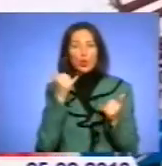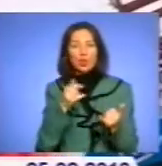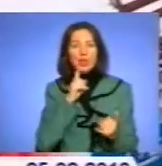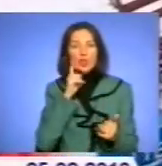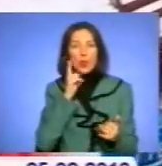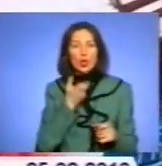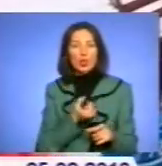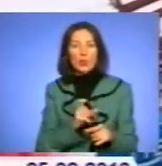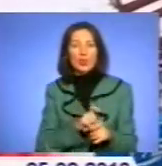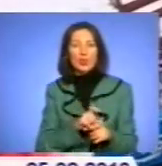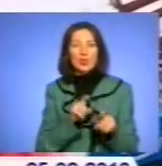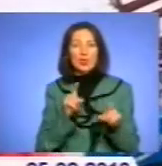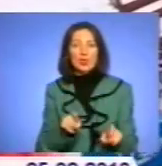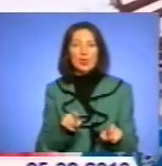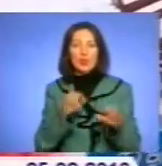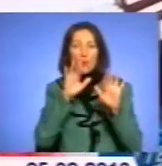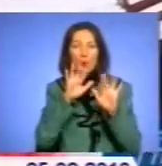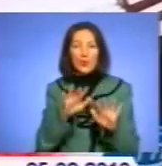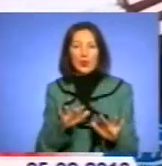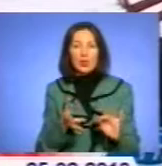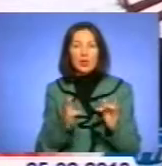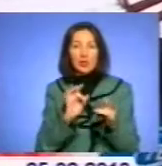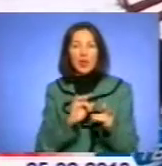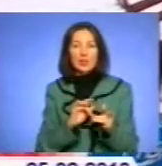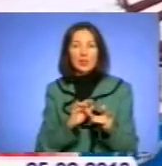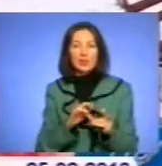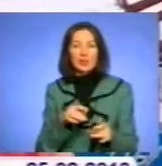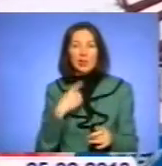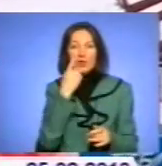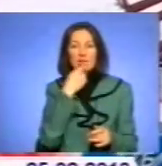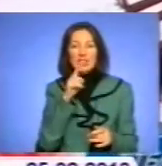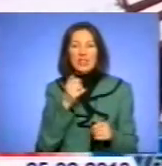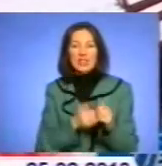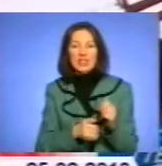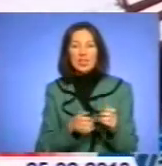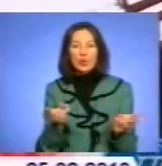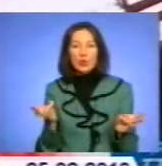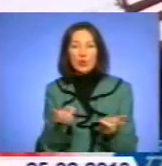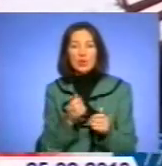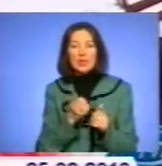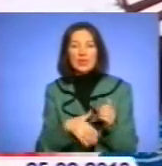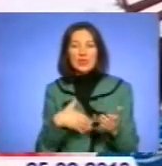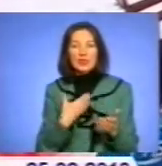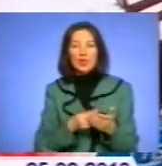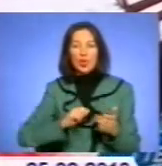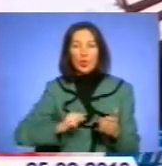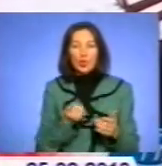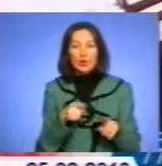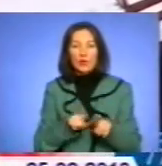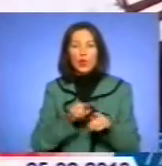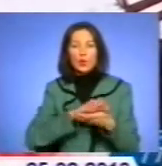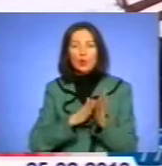зараз більше в соціальних сітках, в інтернеті. От, власне, чи часто доводилось серед своїх друзів таку ситуацію бачити,